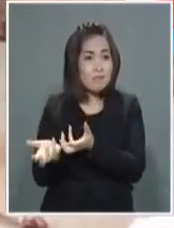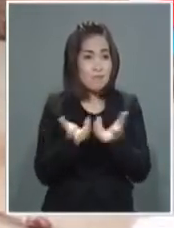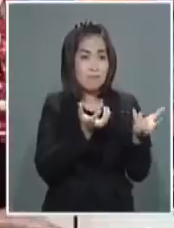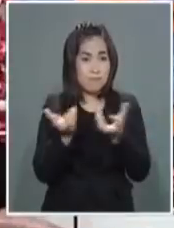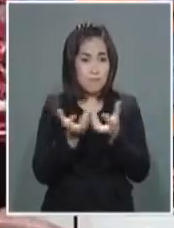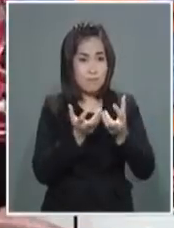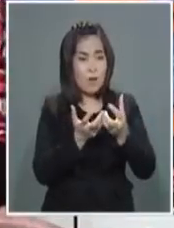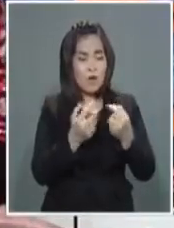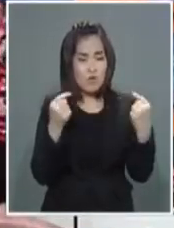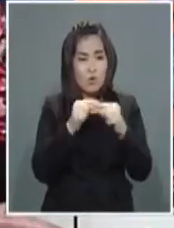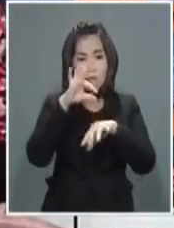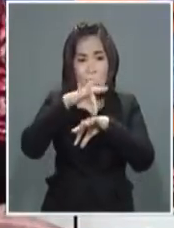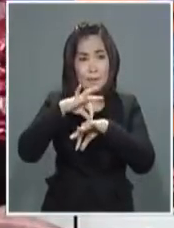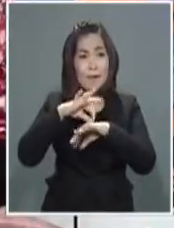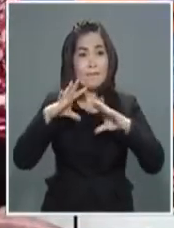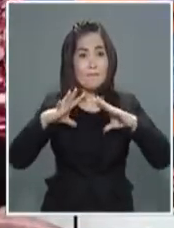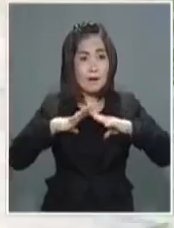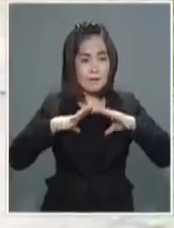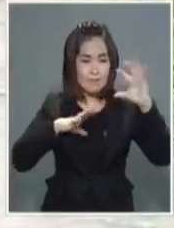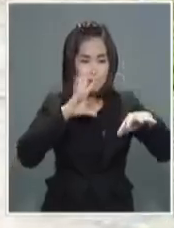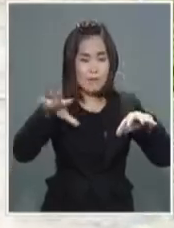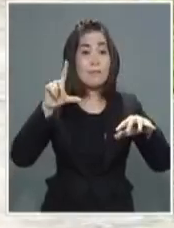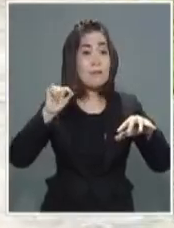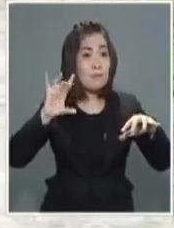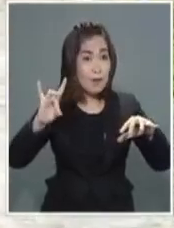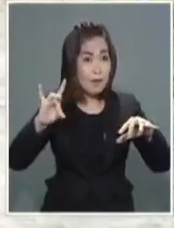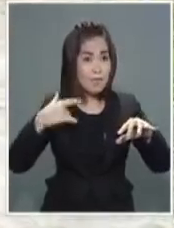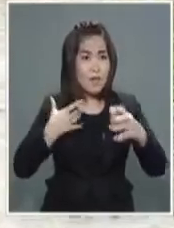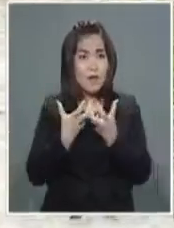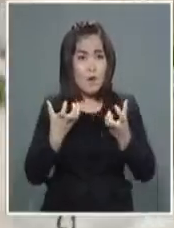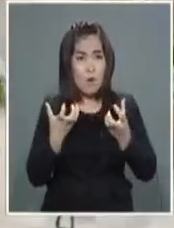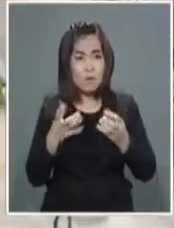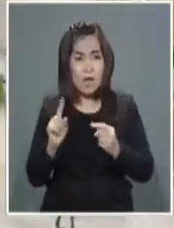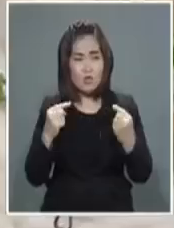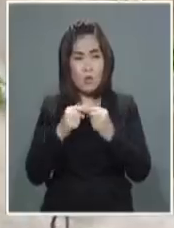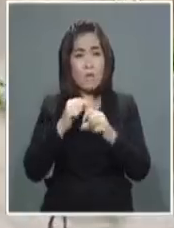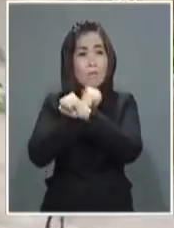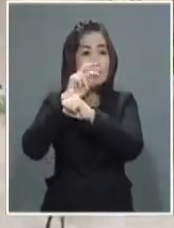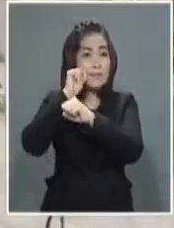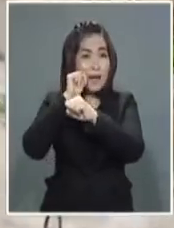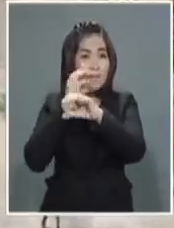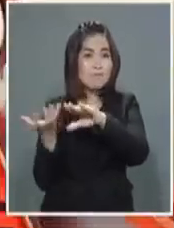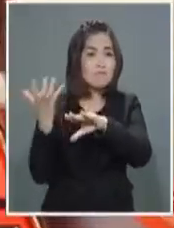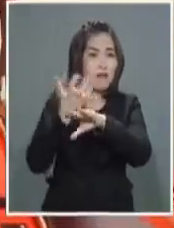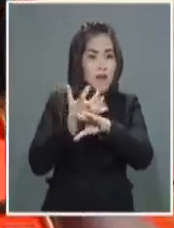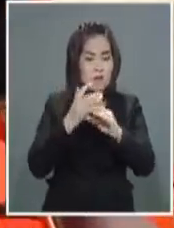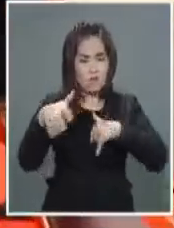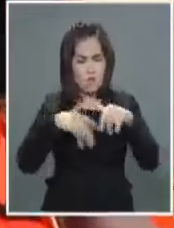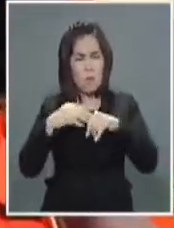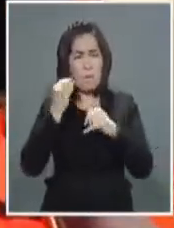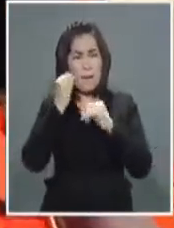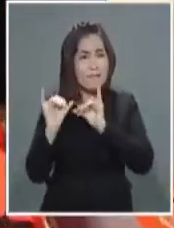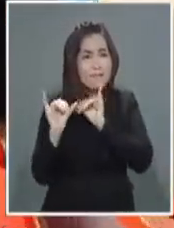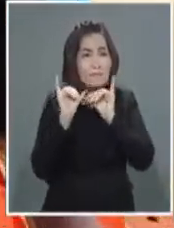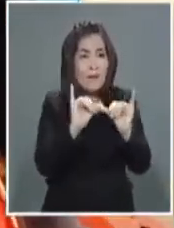ไว้ให้ทั้งหมด28จุดบางส่วนนั้นขนย้ายสิ่งของขึ้นมาอาศัยอยู่บนผนังกั้นน้ำส่วนชาวบ้านที่ไม่ยอมอพยพออกทางเทศบ